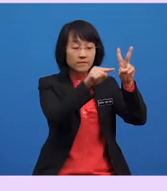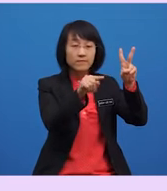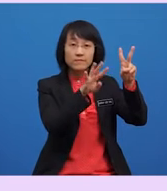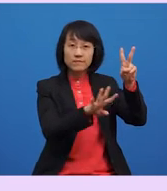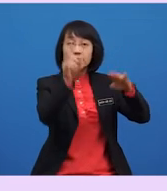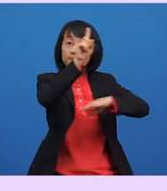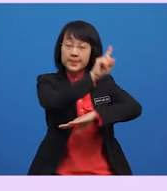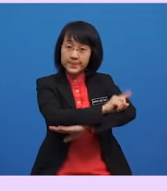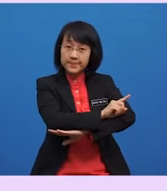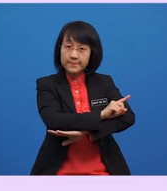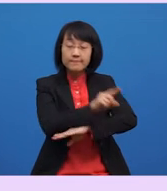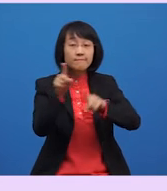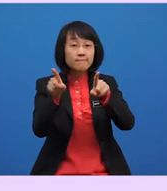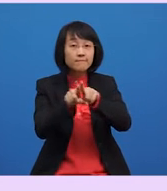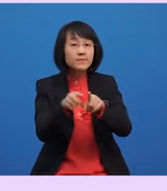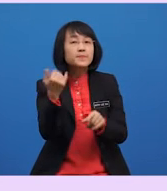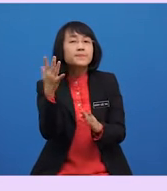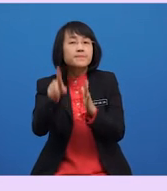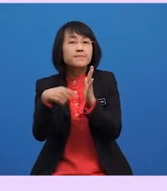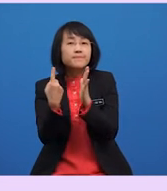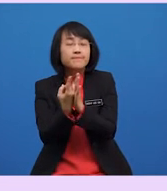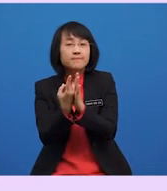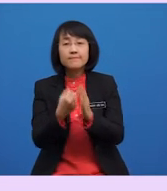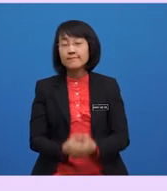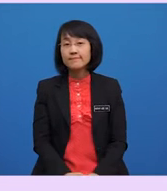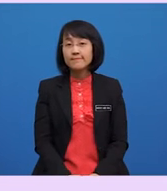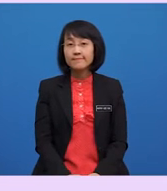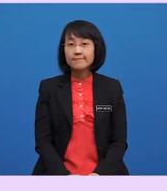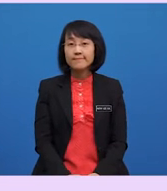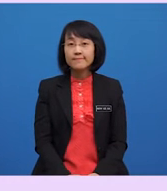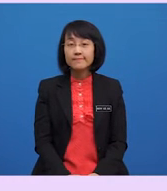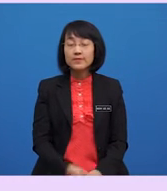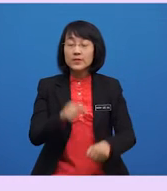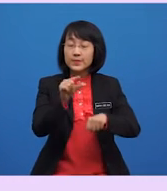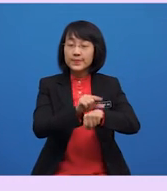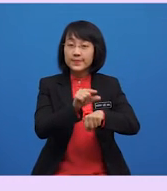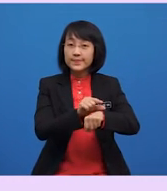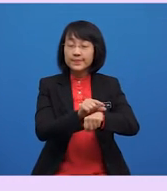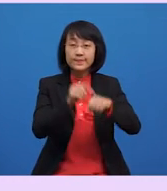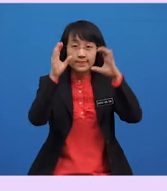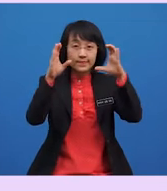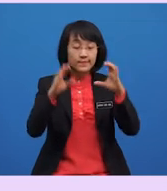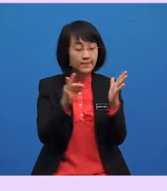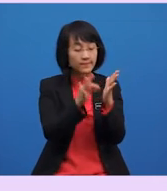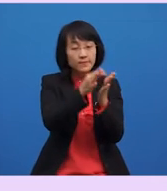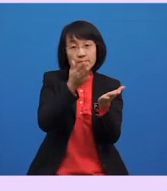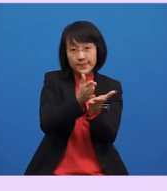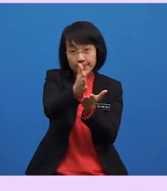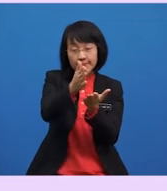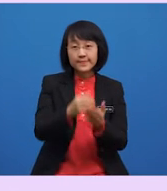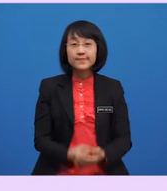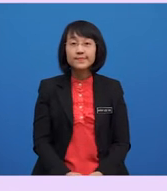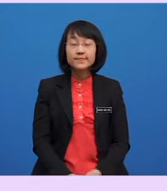2/3/4 hari sama dengan berapa jam? Dengan menggunakan kaedah pengiraan terus,